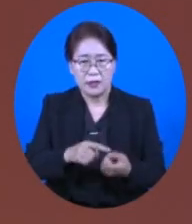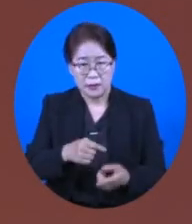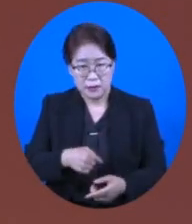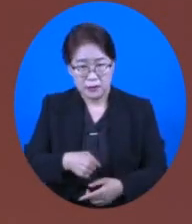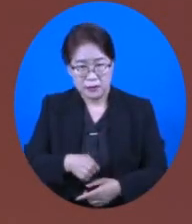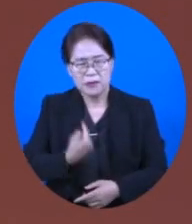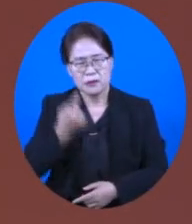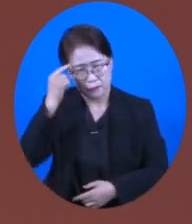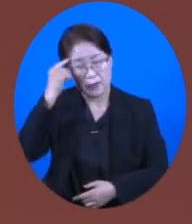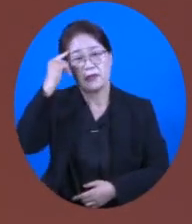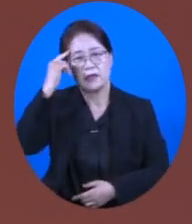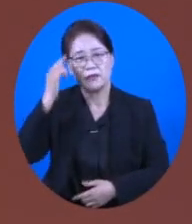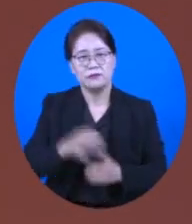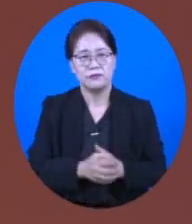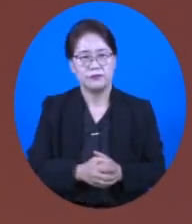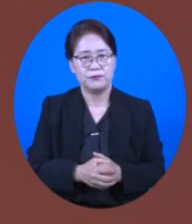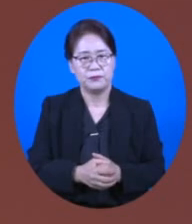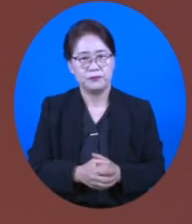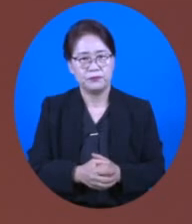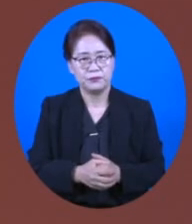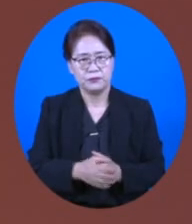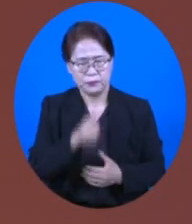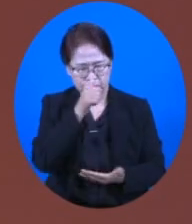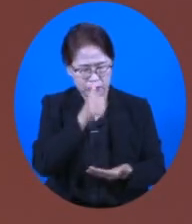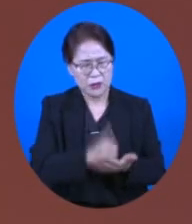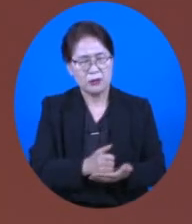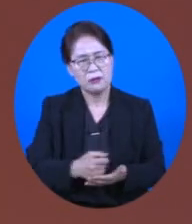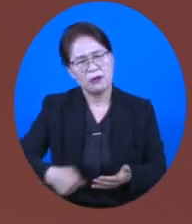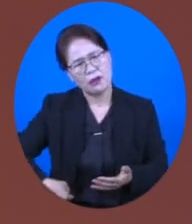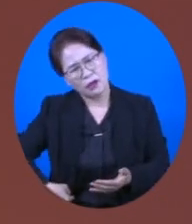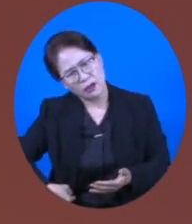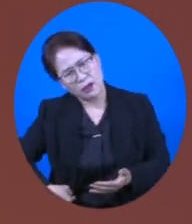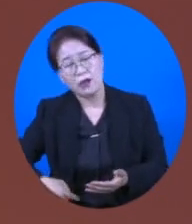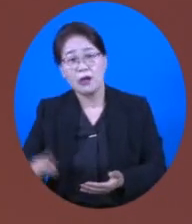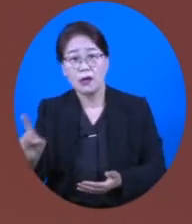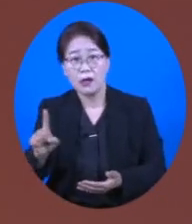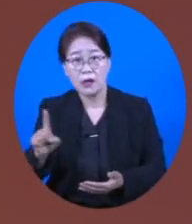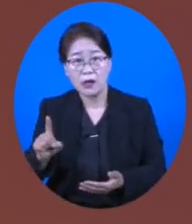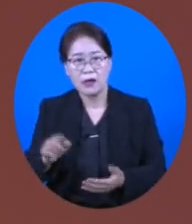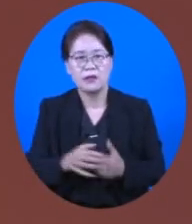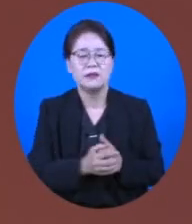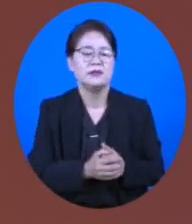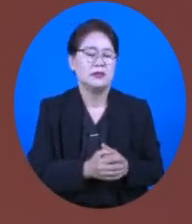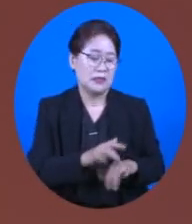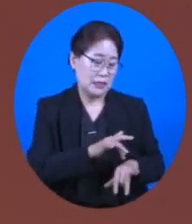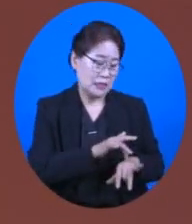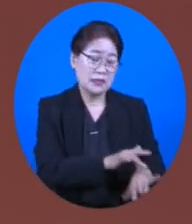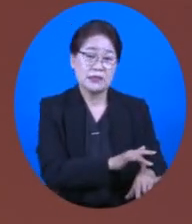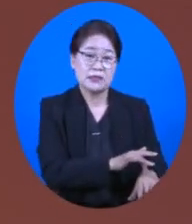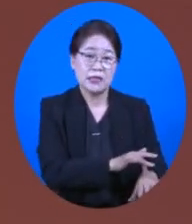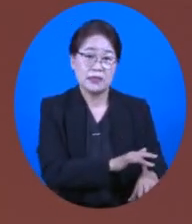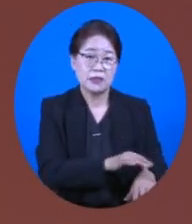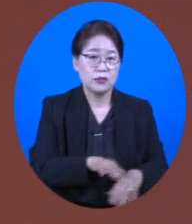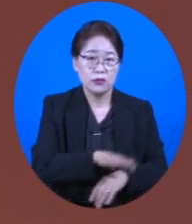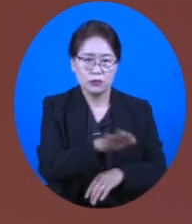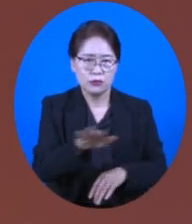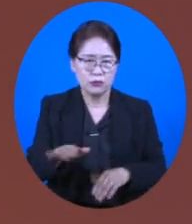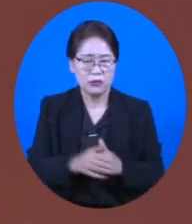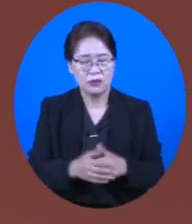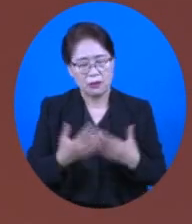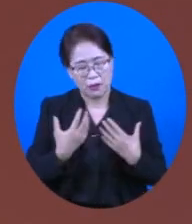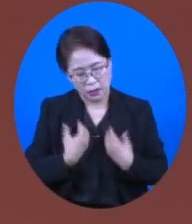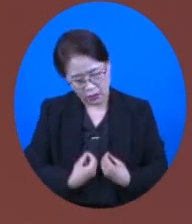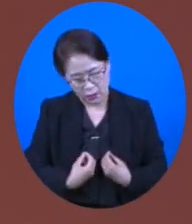반면에 죄책감이라고 하는 게 있어요. 그 죄책감은 뭐냐 그러면 마귀가 우리를